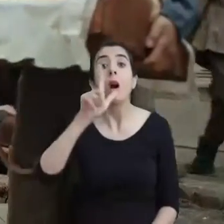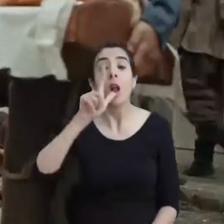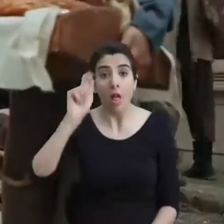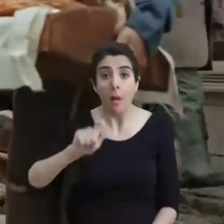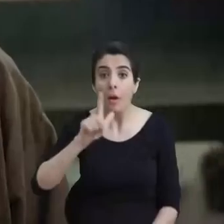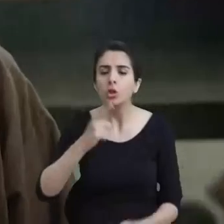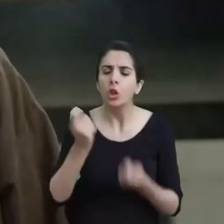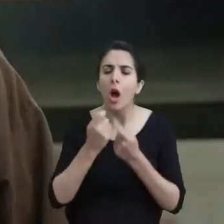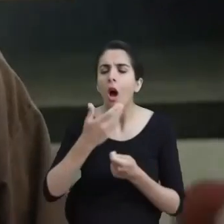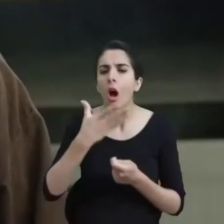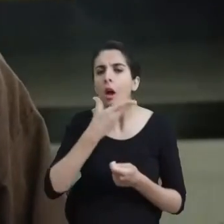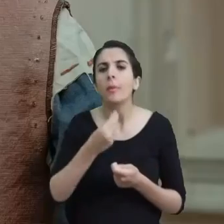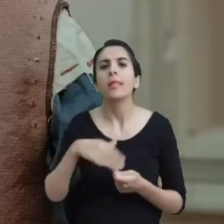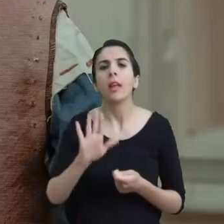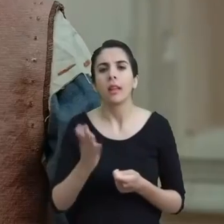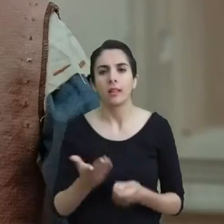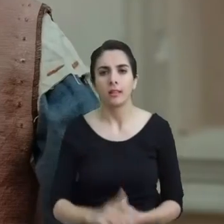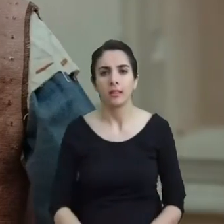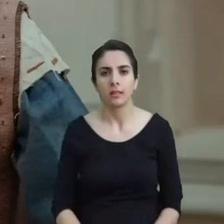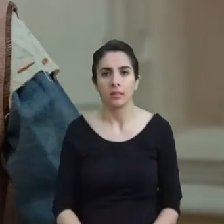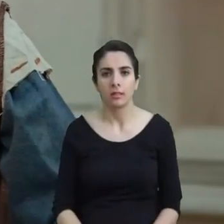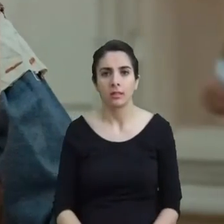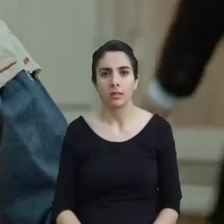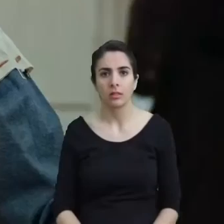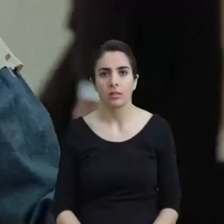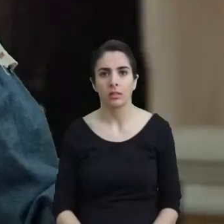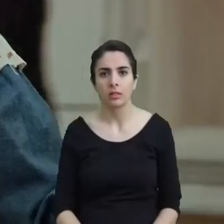Bağır oğlum bağır. Çalışmak ayıp değil. Köfteci dedi.